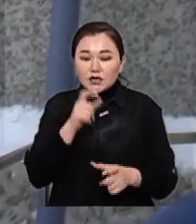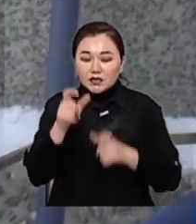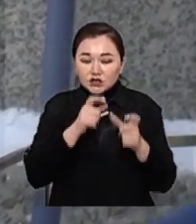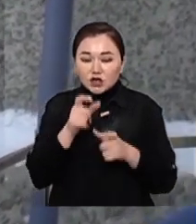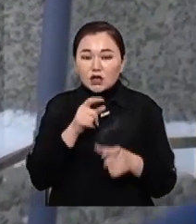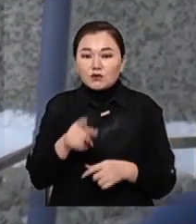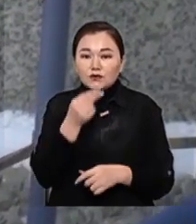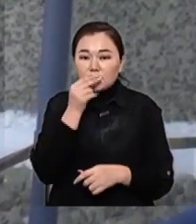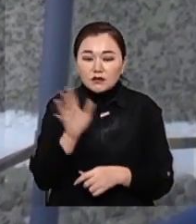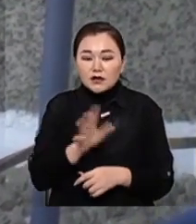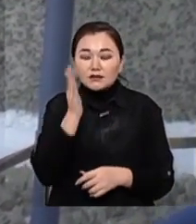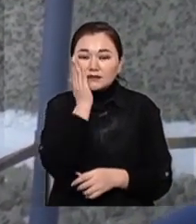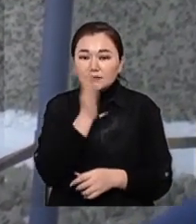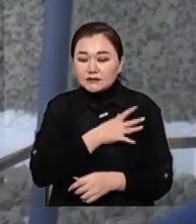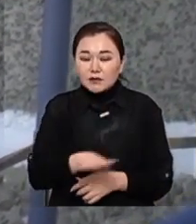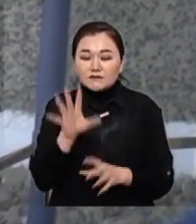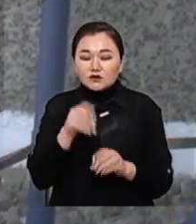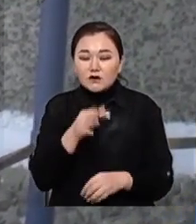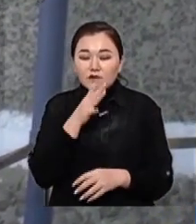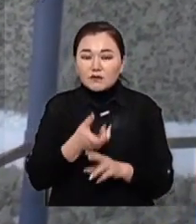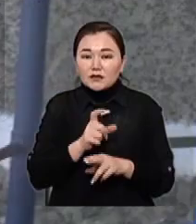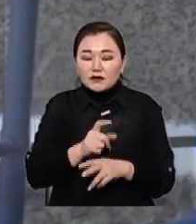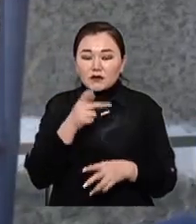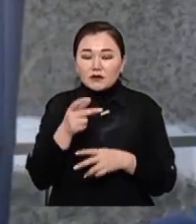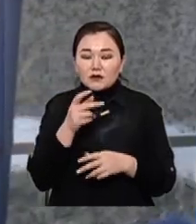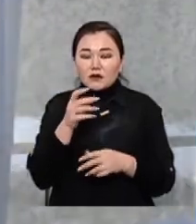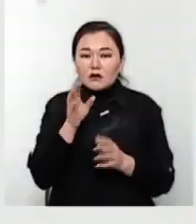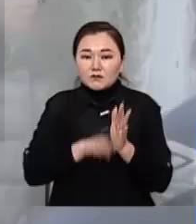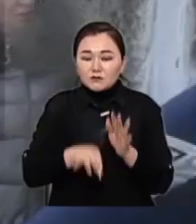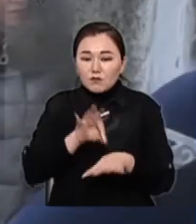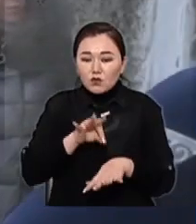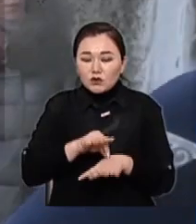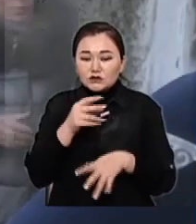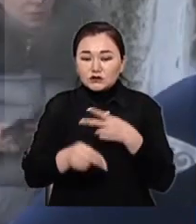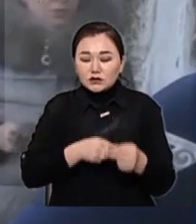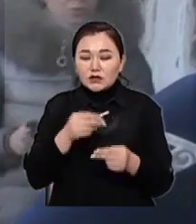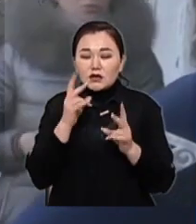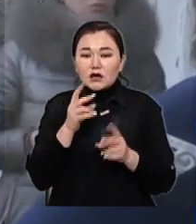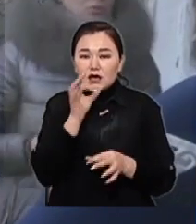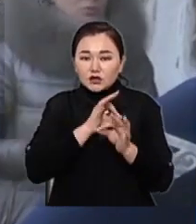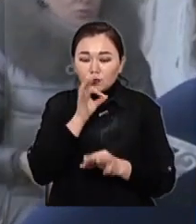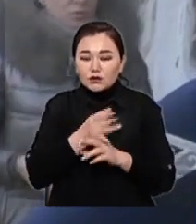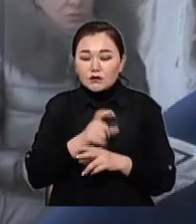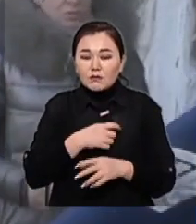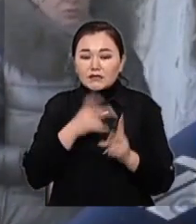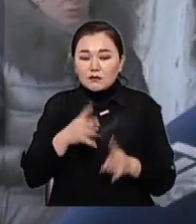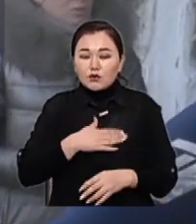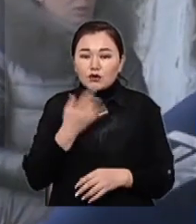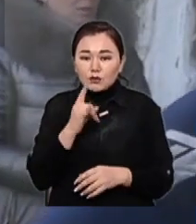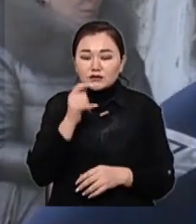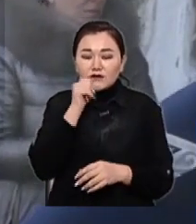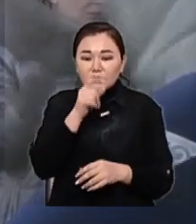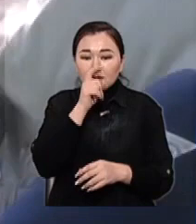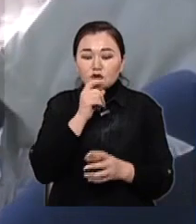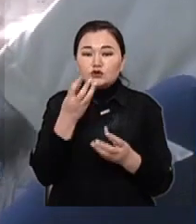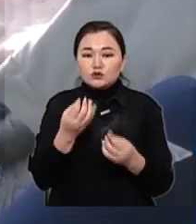кричал, он и не ел, он и не спал. Все время вот эти обезболивающие, антибиотики. Пострадал мой ребенок, мы через это прошли. Завтра